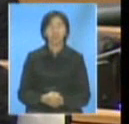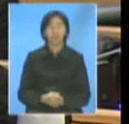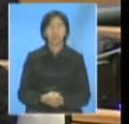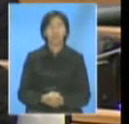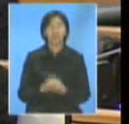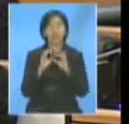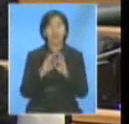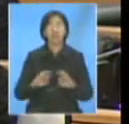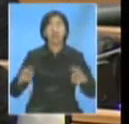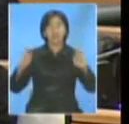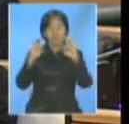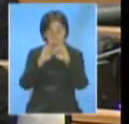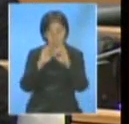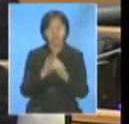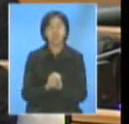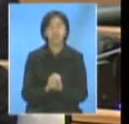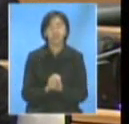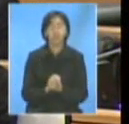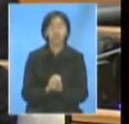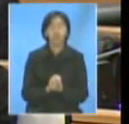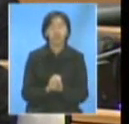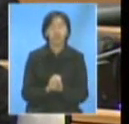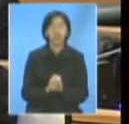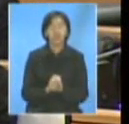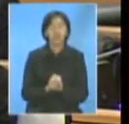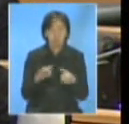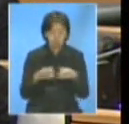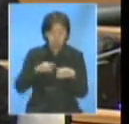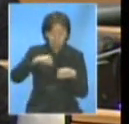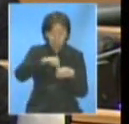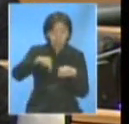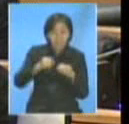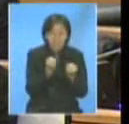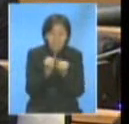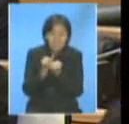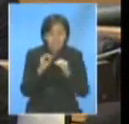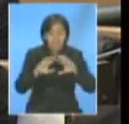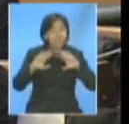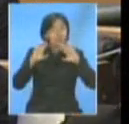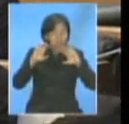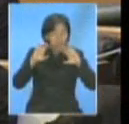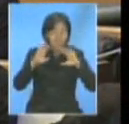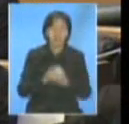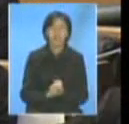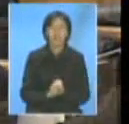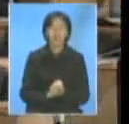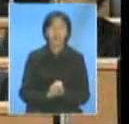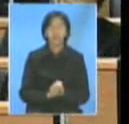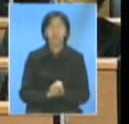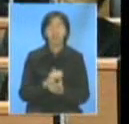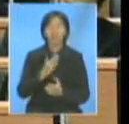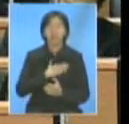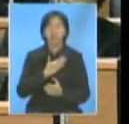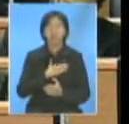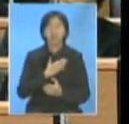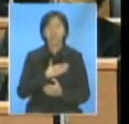แล้วที่สำคัญประเด็นสำคัญเพื่อพวกฟ้องของรัฐบาลท่านประธานดูผมได้ไป